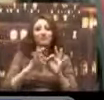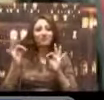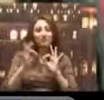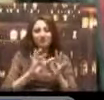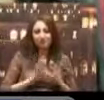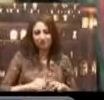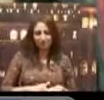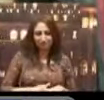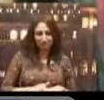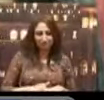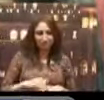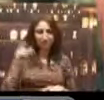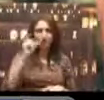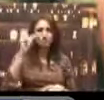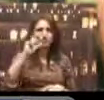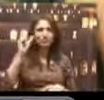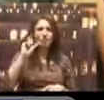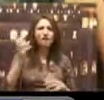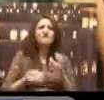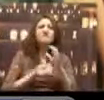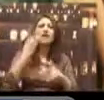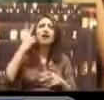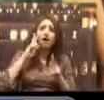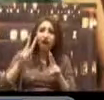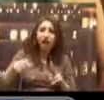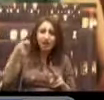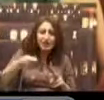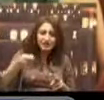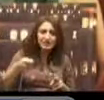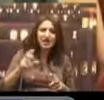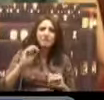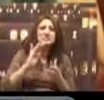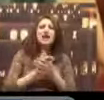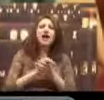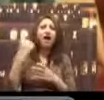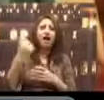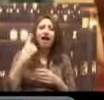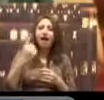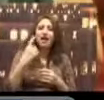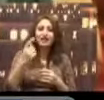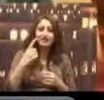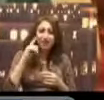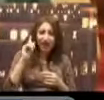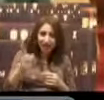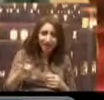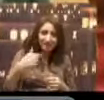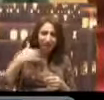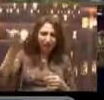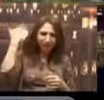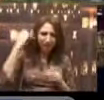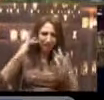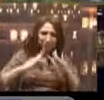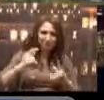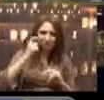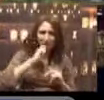يعني بعد شهور طويله قابلنا صدفه تاني عن طريق يعني اصدقاء مشتركين، قلت لها انت بقى اللي عملتي معايا